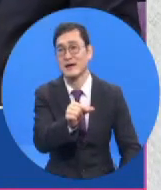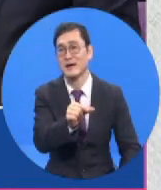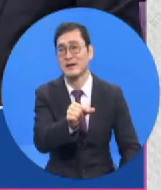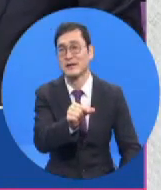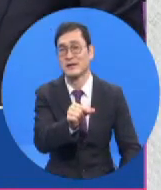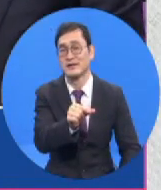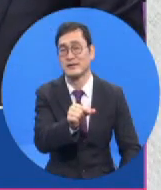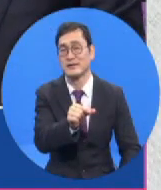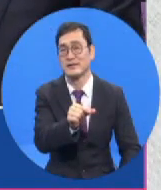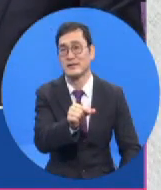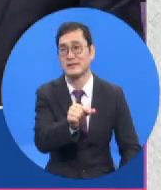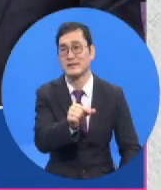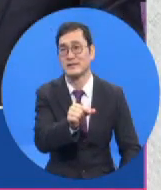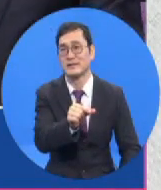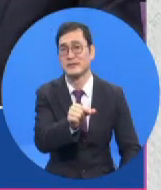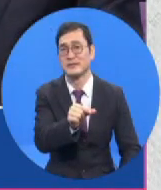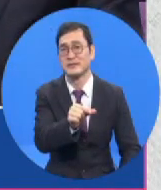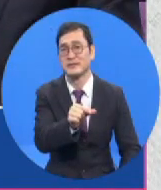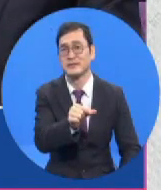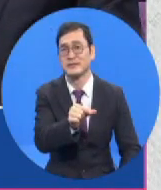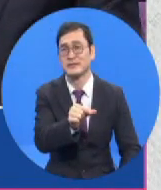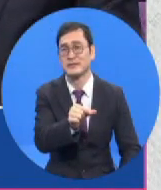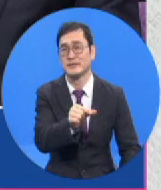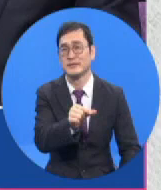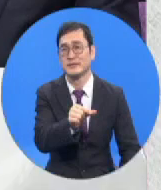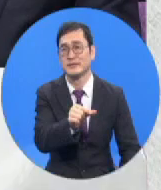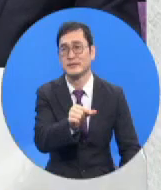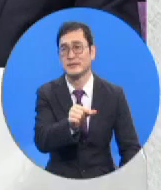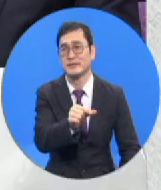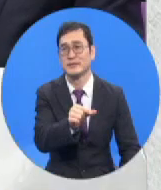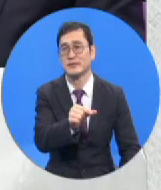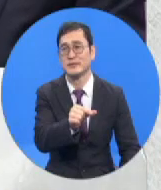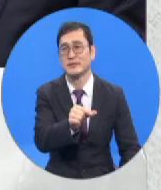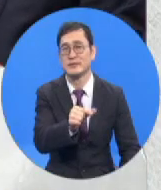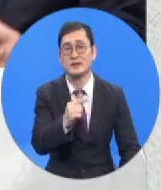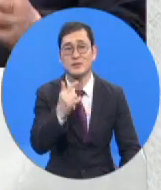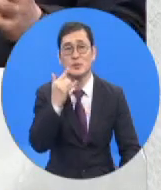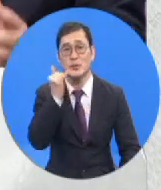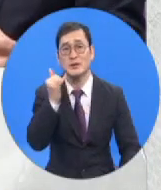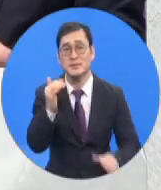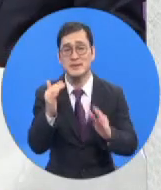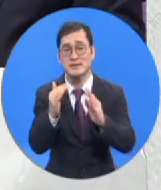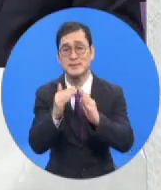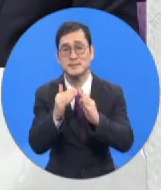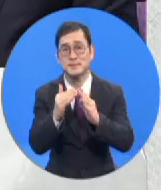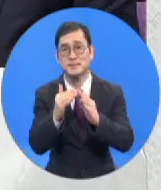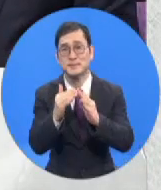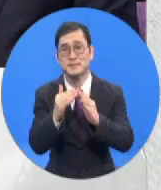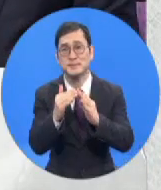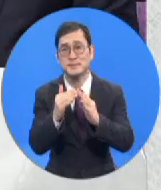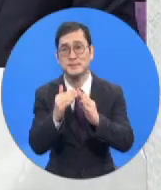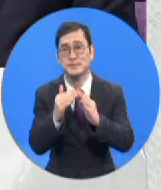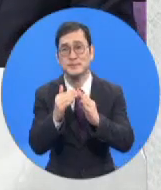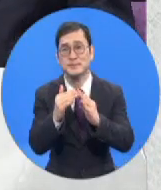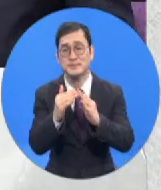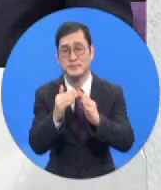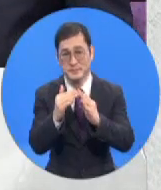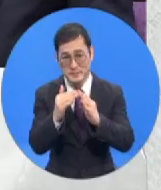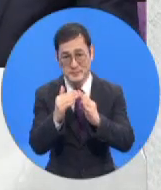가정인지는 모르겠습니다만 저런 십자가가 걸려있는 저런 방에서 저렇게 웃고 있는 아이를 그렇게